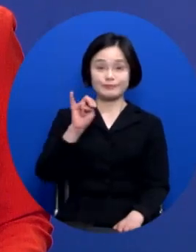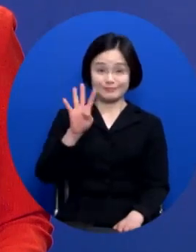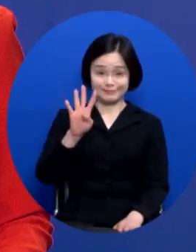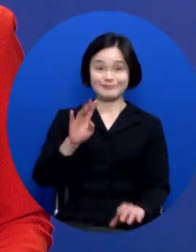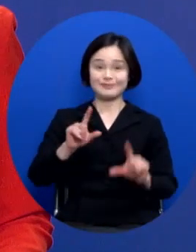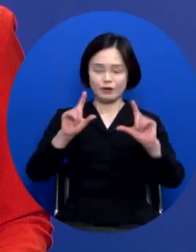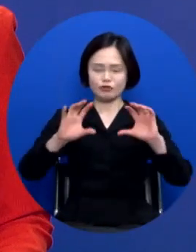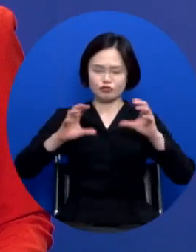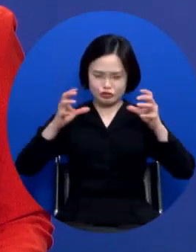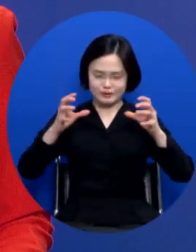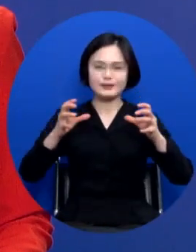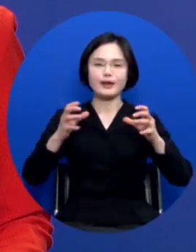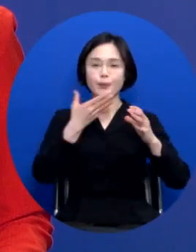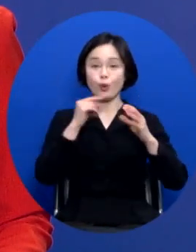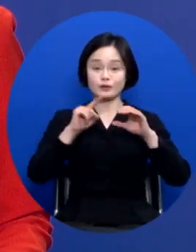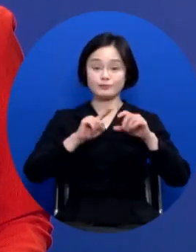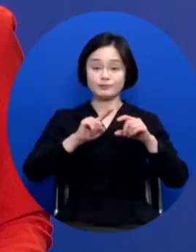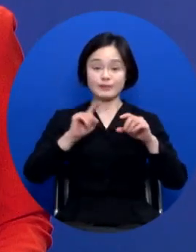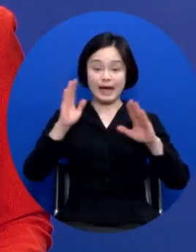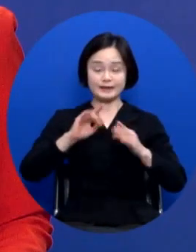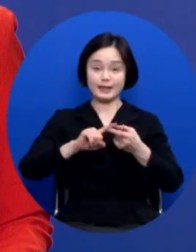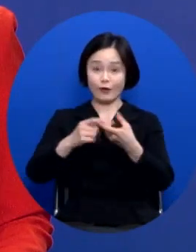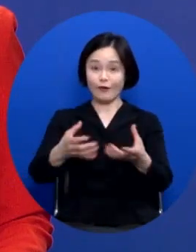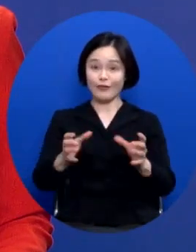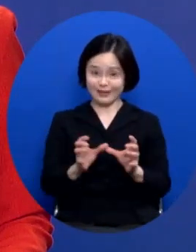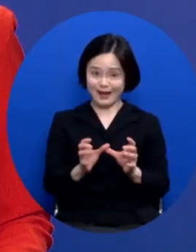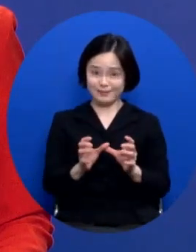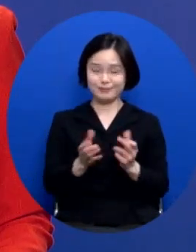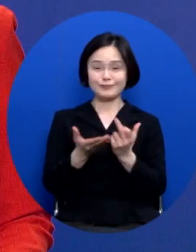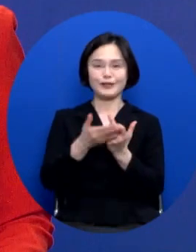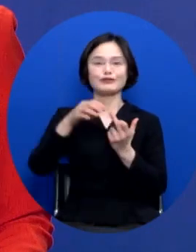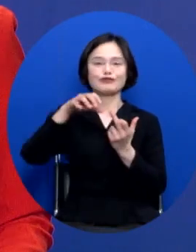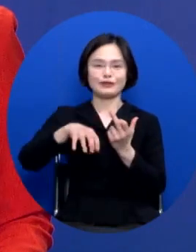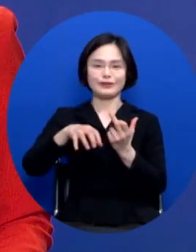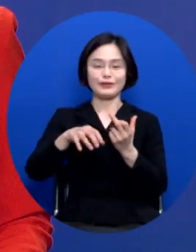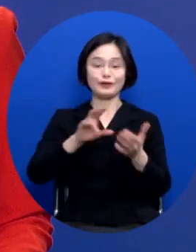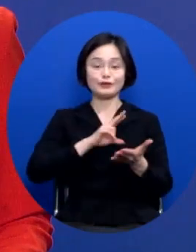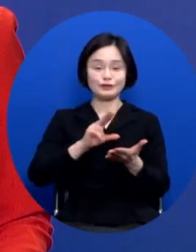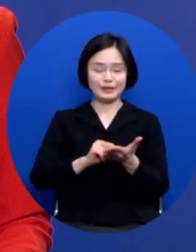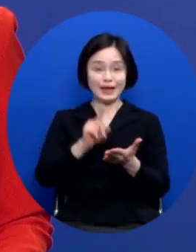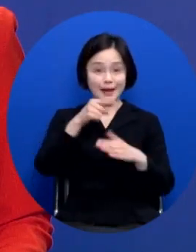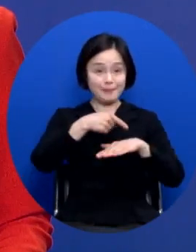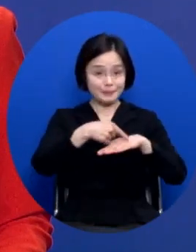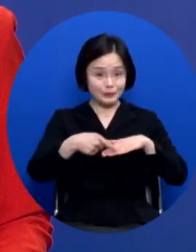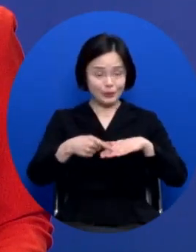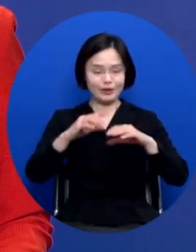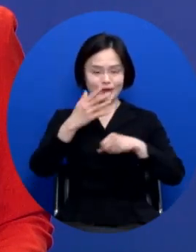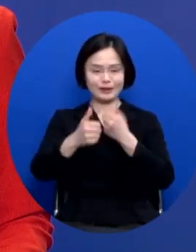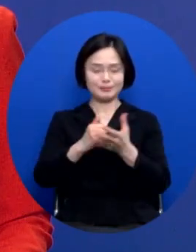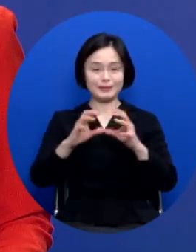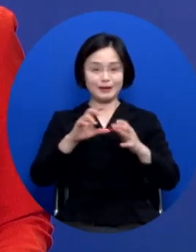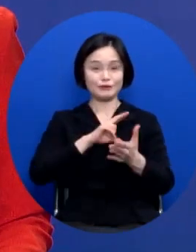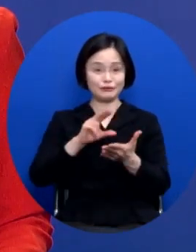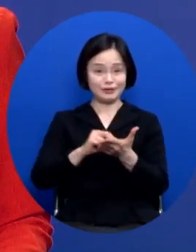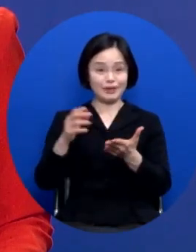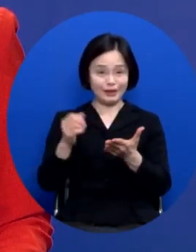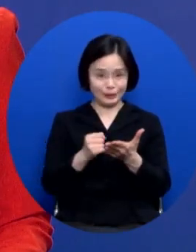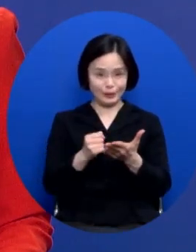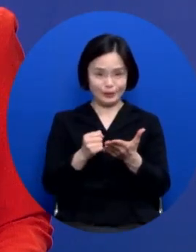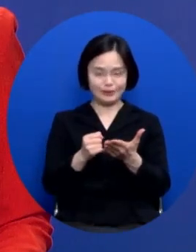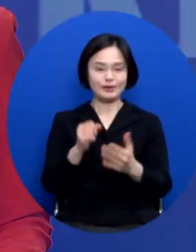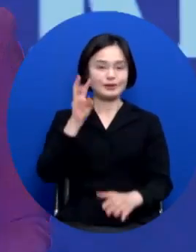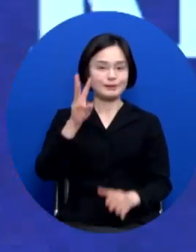2024 코스타 월드인 제주가 한민족과 하나님의 나라를 주제로 2월 29일부터 3일간 제주 성안교회에서